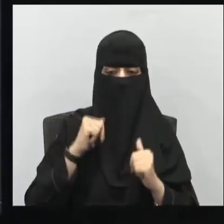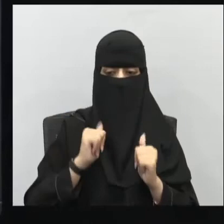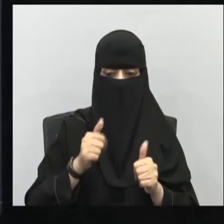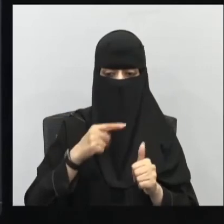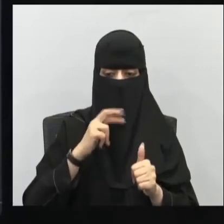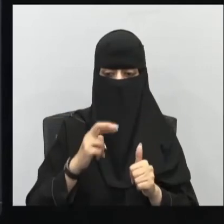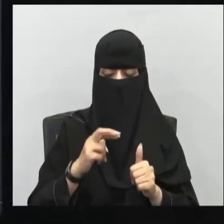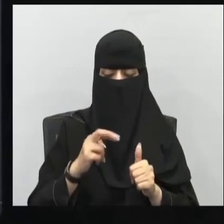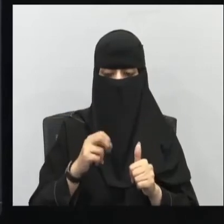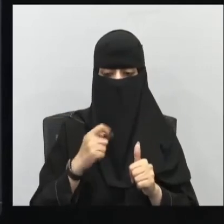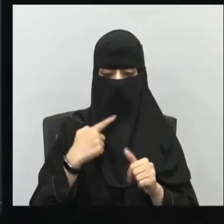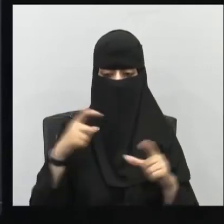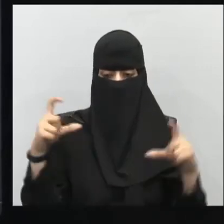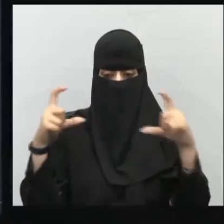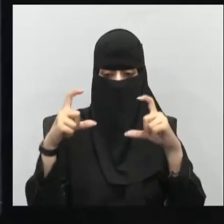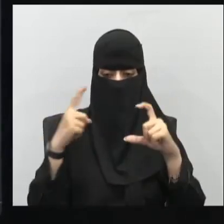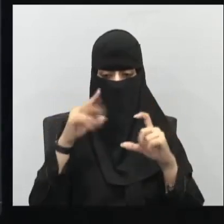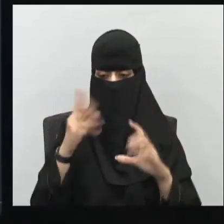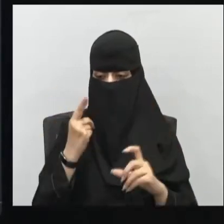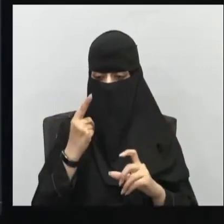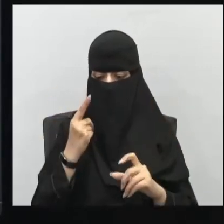متأكدة؟ هيا يا رائعين.